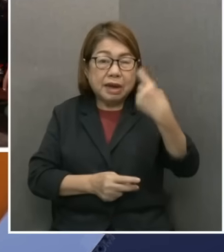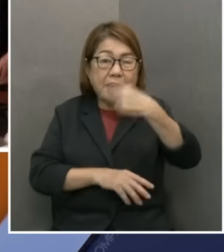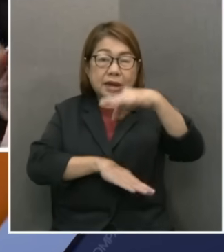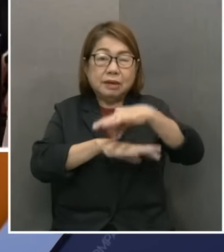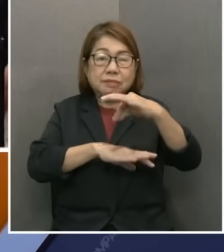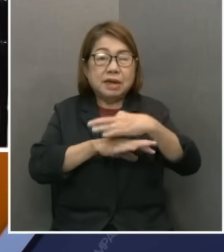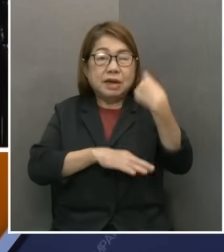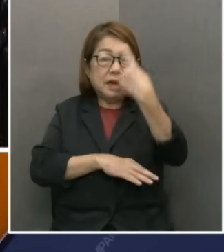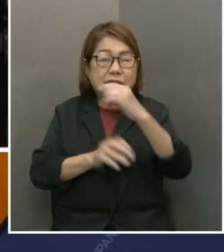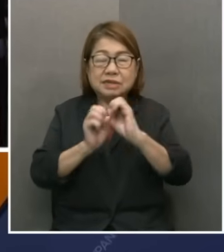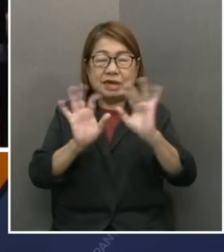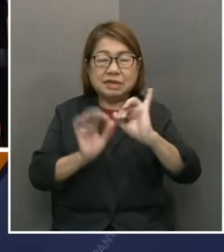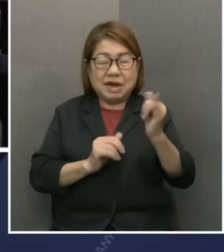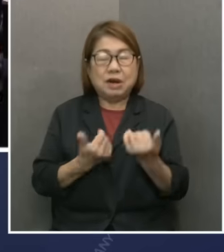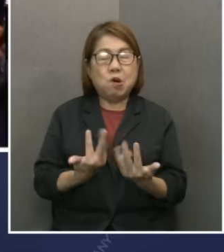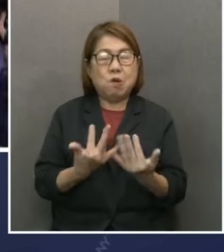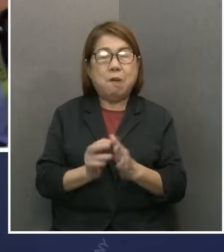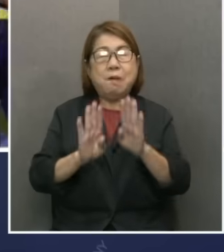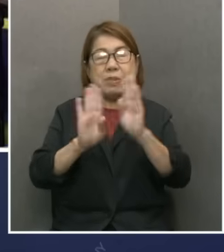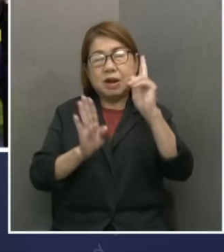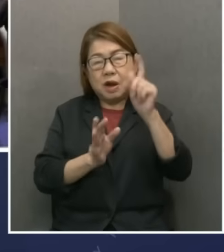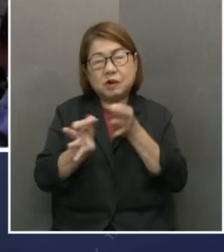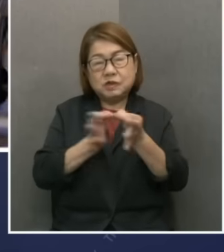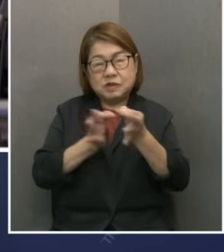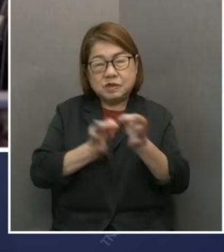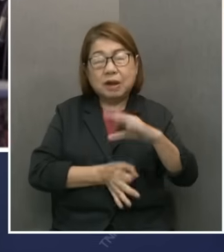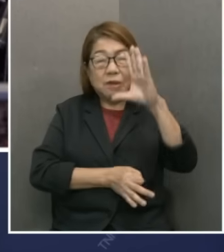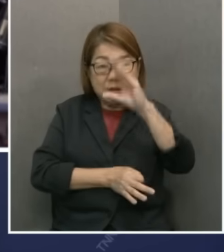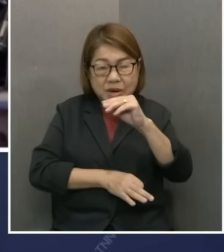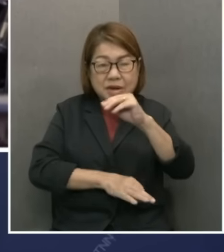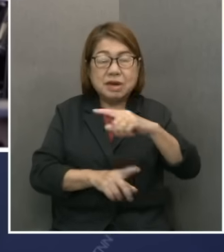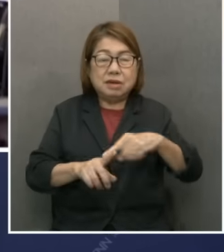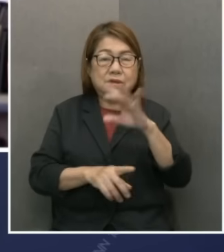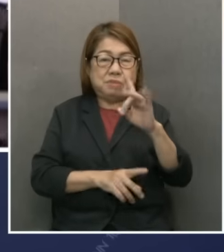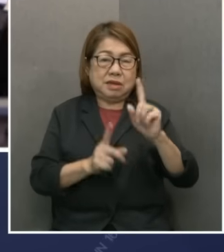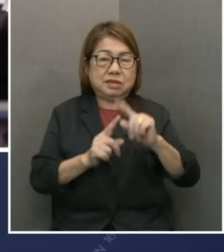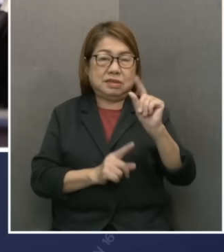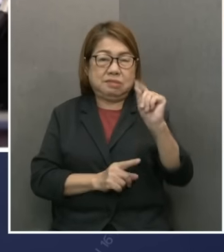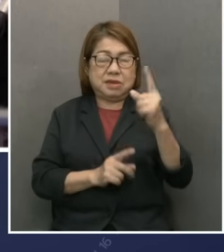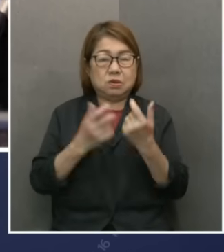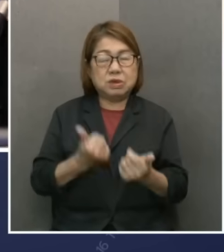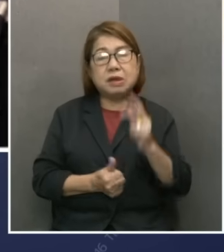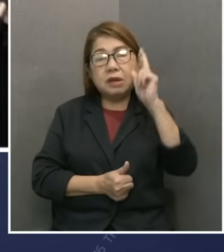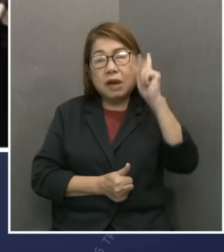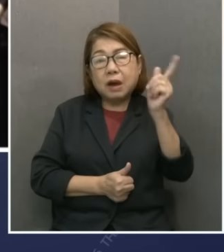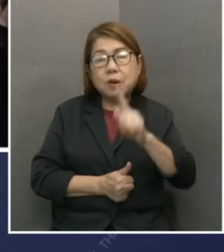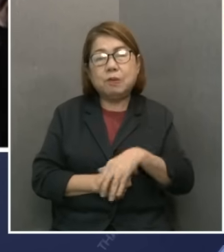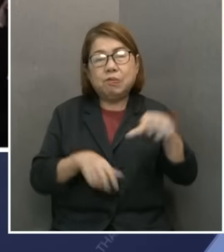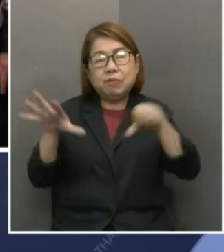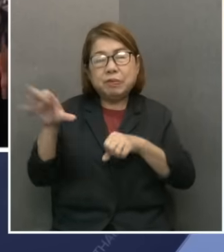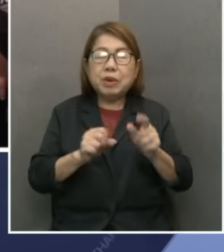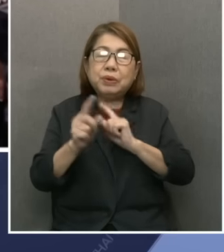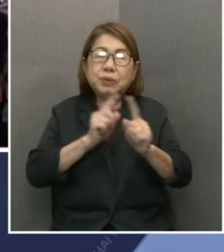แถลงในค่ำของวันที่ 21สิงหาคมนี้ค่ะระหว่างนี้นะคะก็มีข่าวในเรื่องของการเจรจาตำแหน่ง